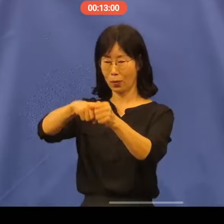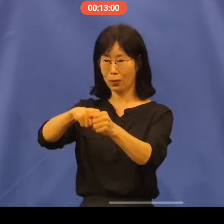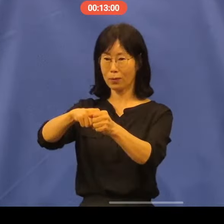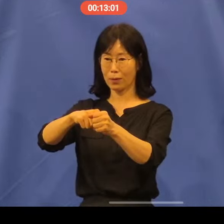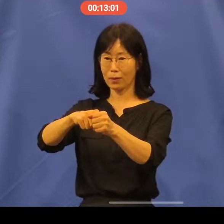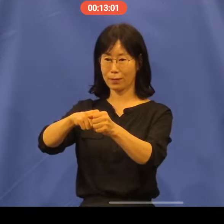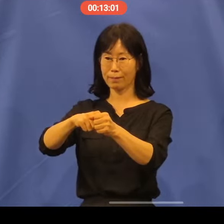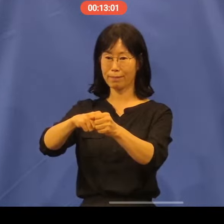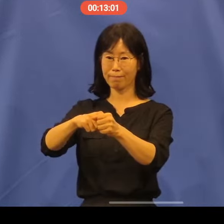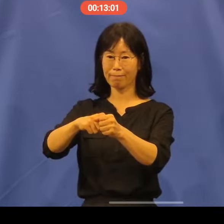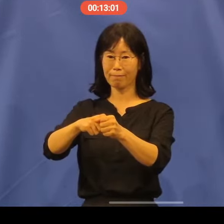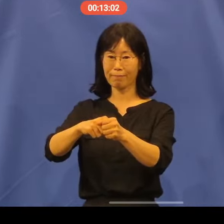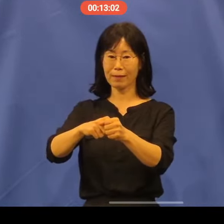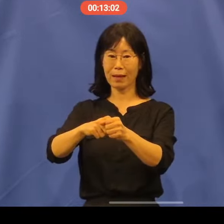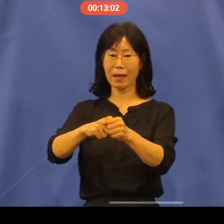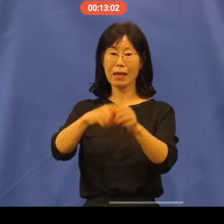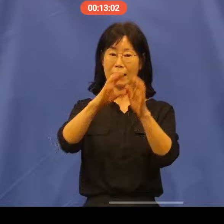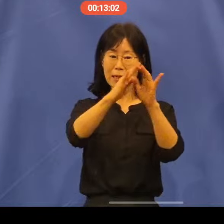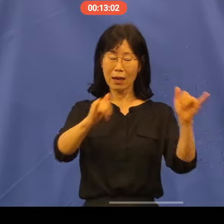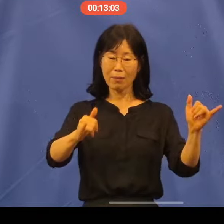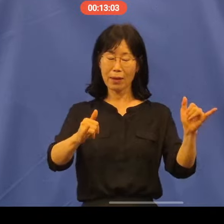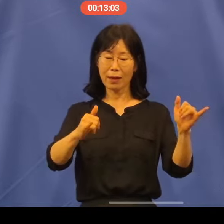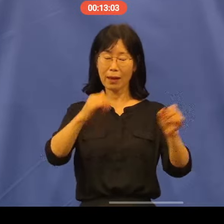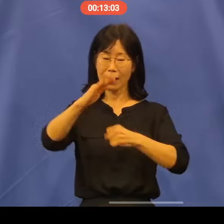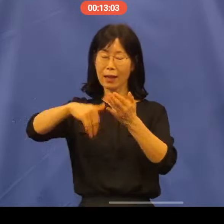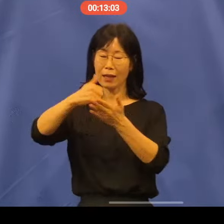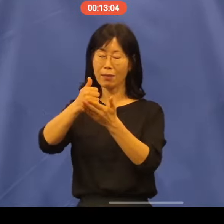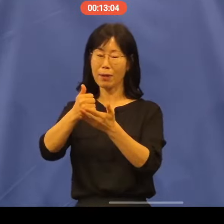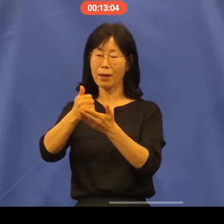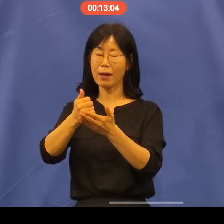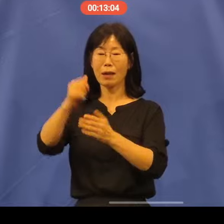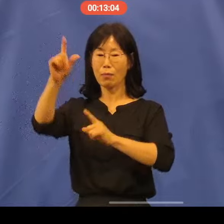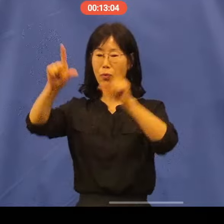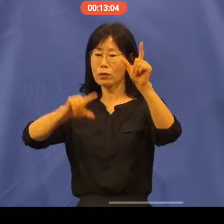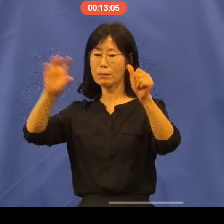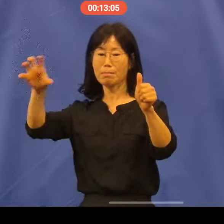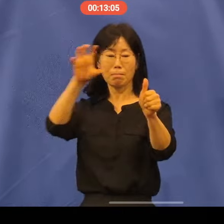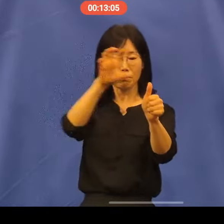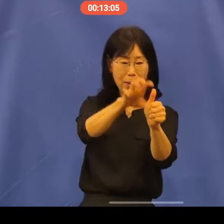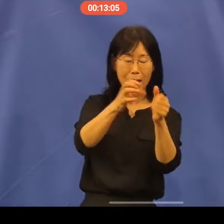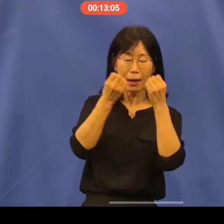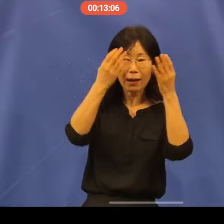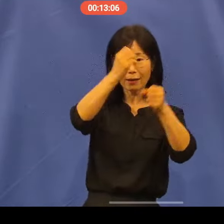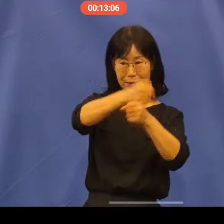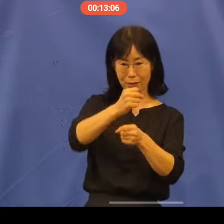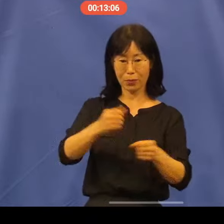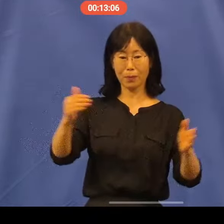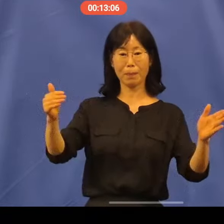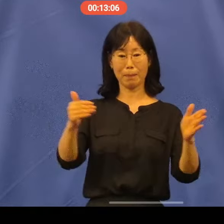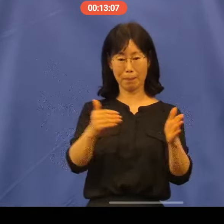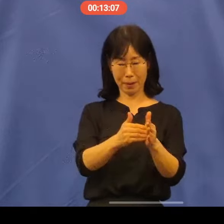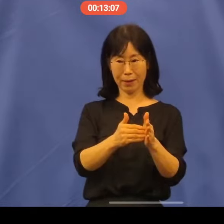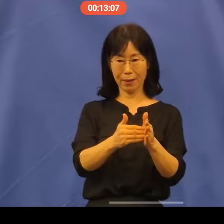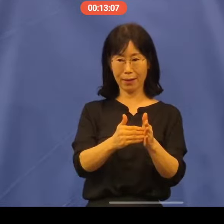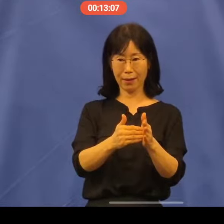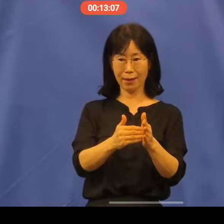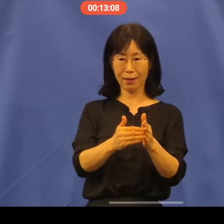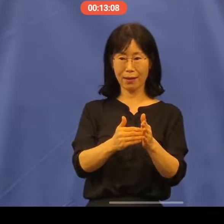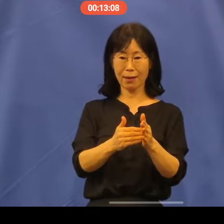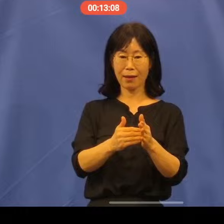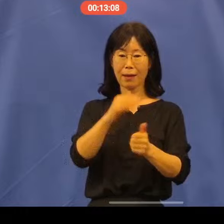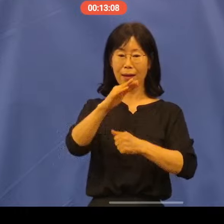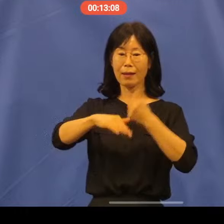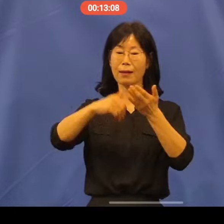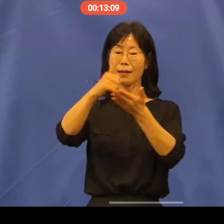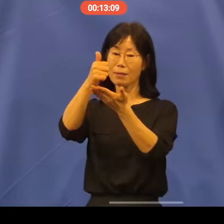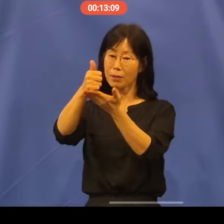사람에게 하나님의 생명을 불어넣으시고 하나님의 형상대로 지으셨다. 그러니까 하나님은 인간을 지었을 때 특별하게 공을